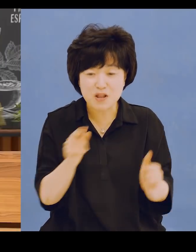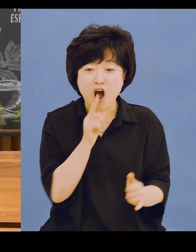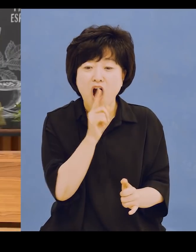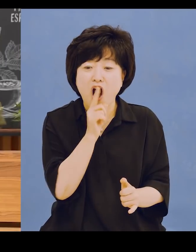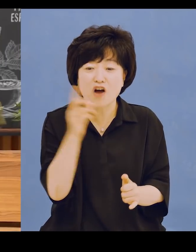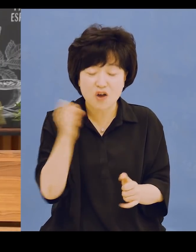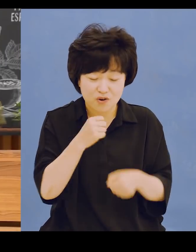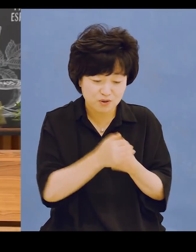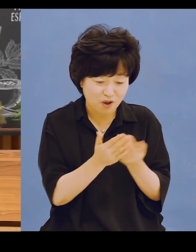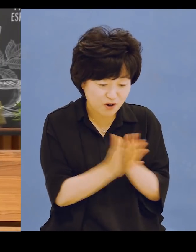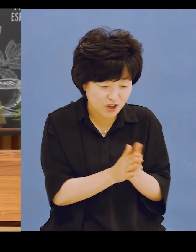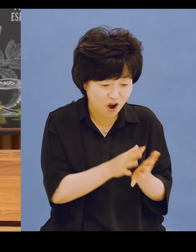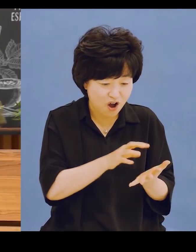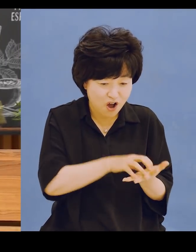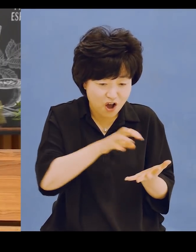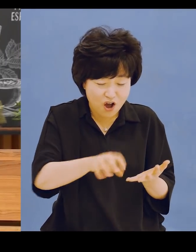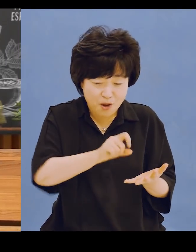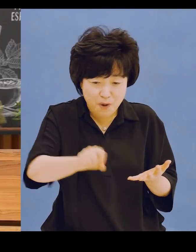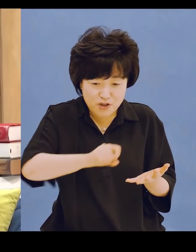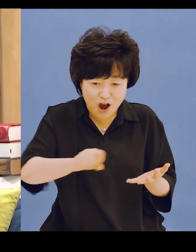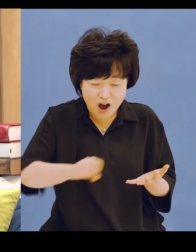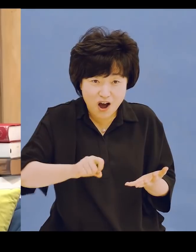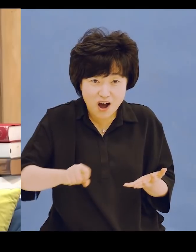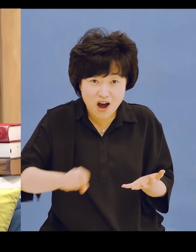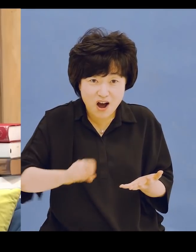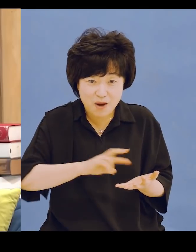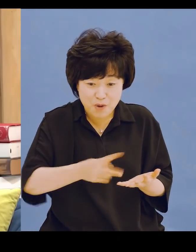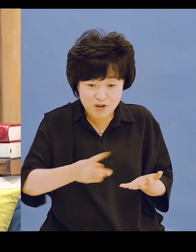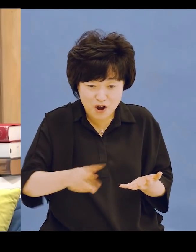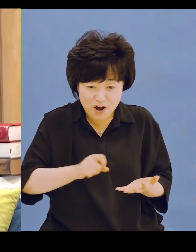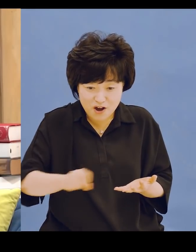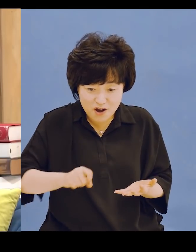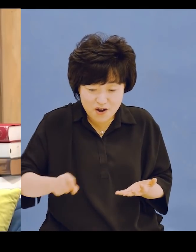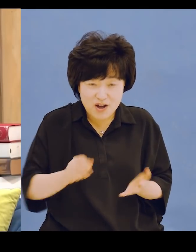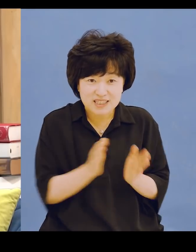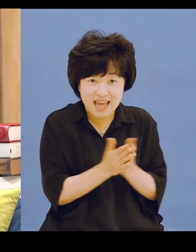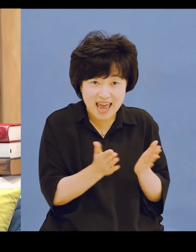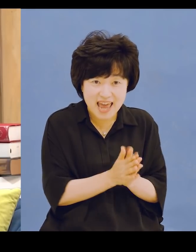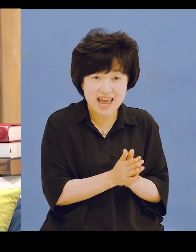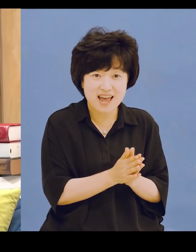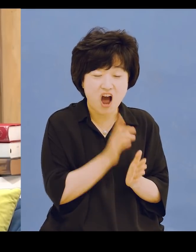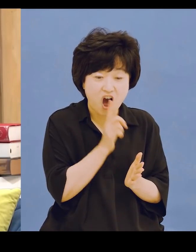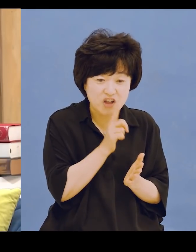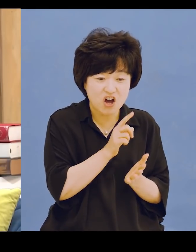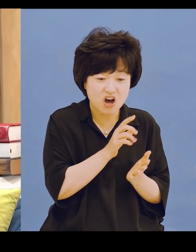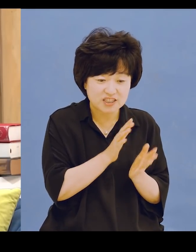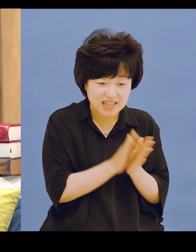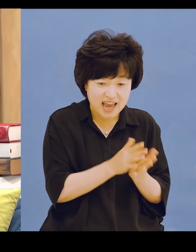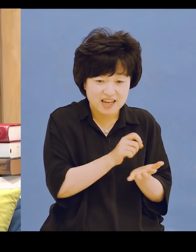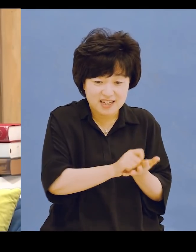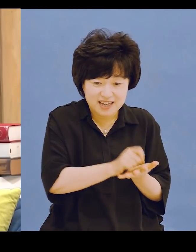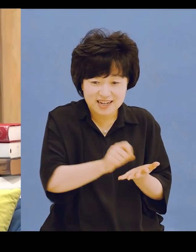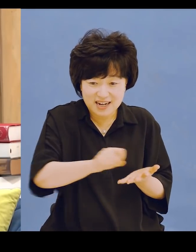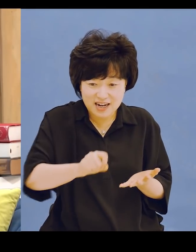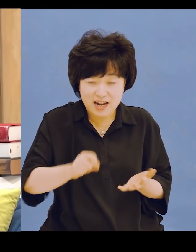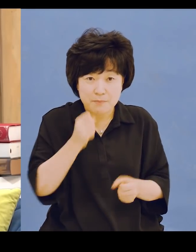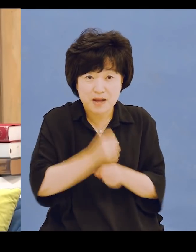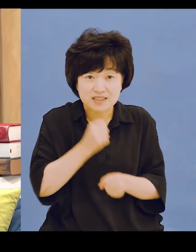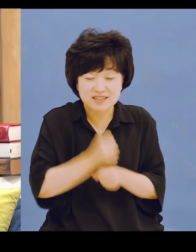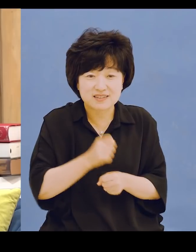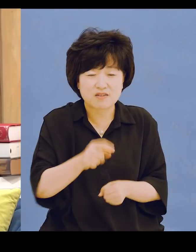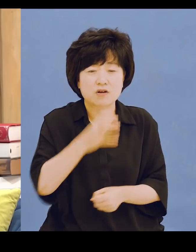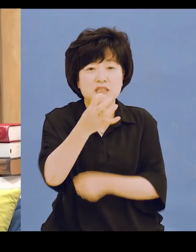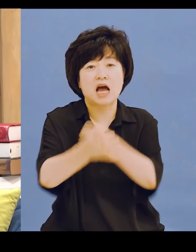이상 걸리셔서 그 언어를 다 네. 이제 다 문법 책도 만들고 거의 제가 발굴한 문법이 또 있겠지만 현재까지